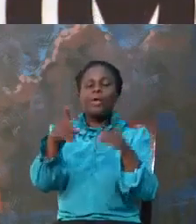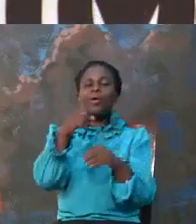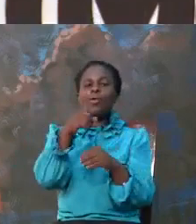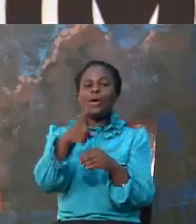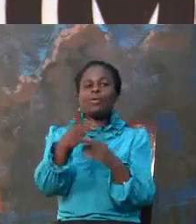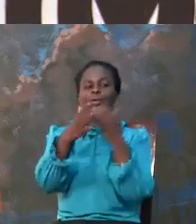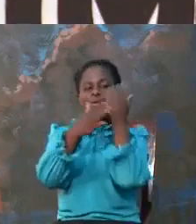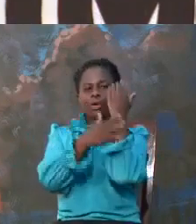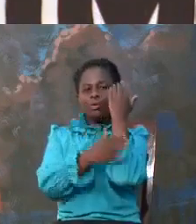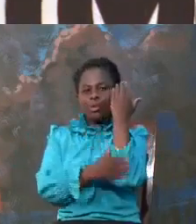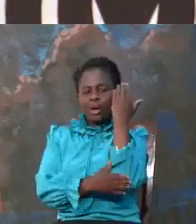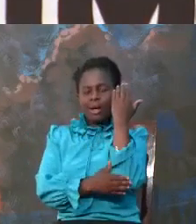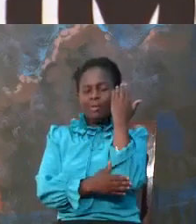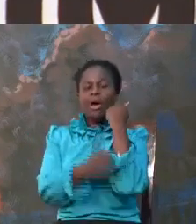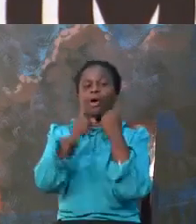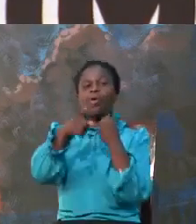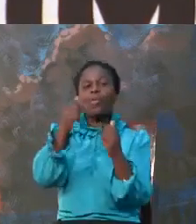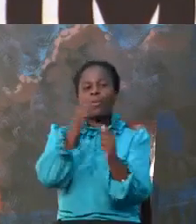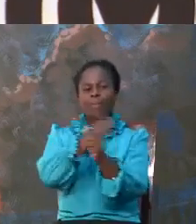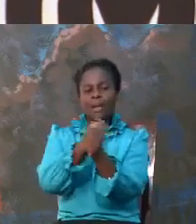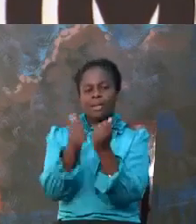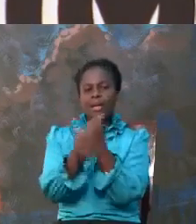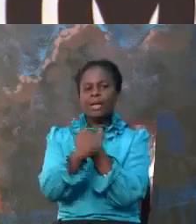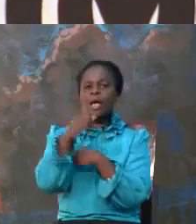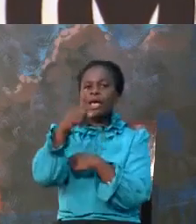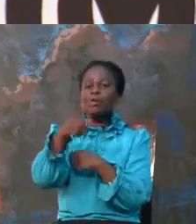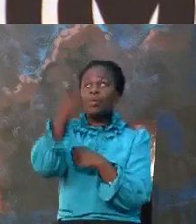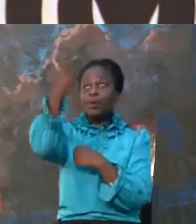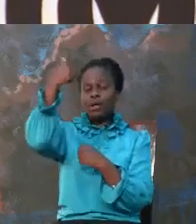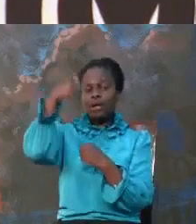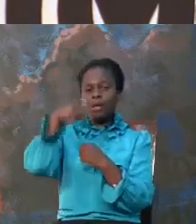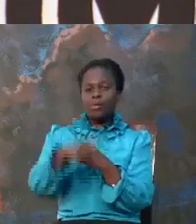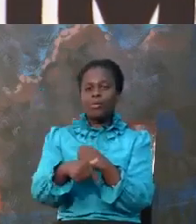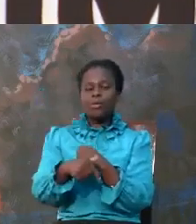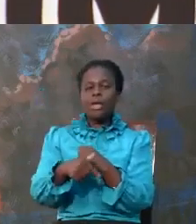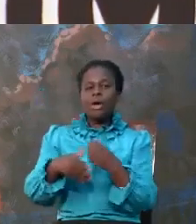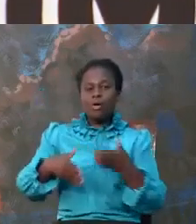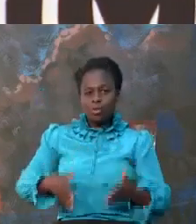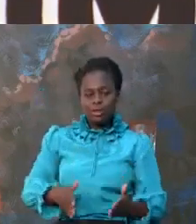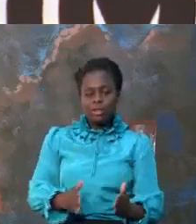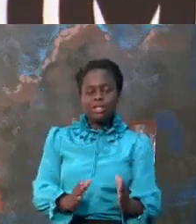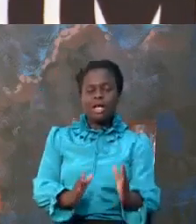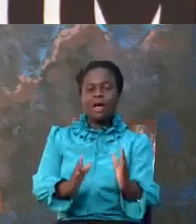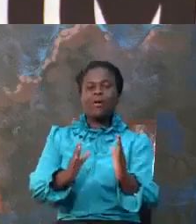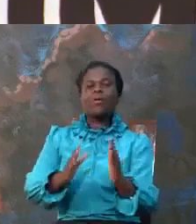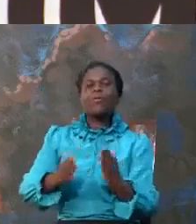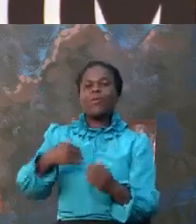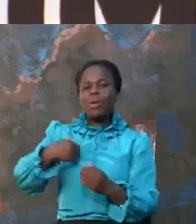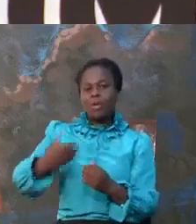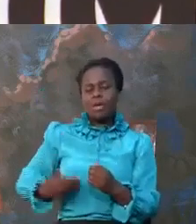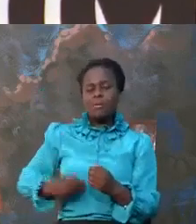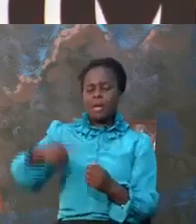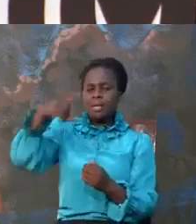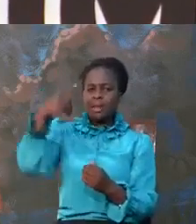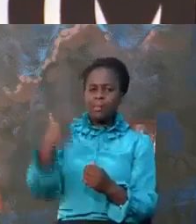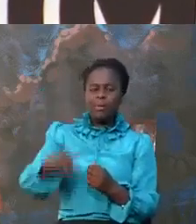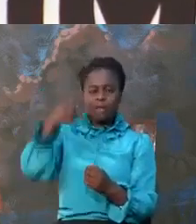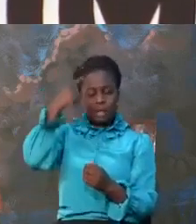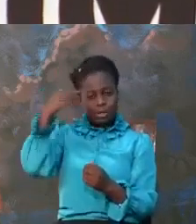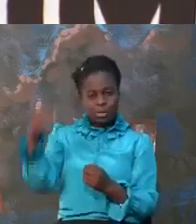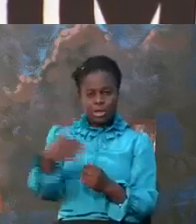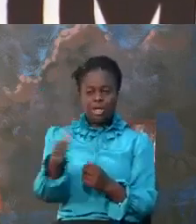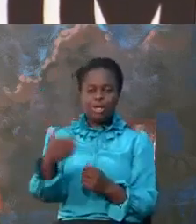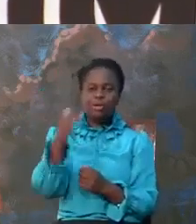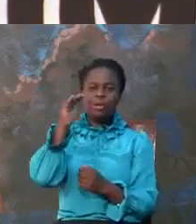kutubu, kuna mbadala. Yuko anayekuja, mzao wa mwanamke atakayeponda kichwa cha joka. Na